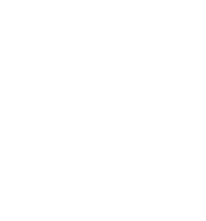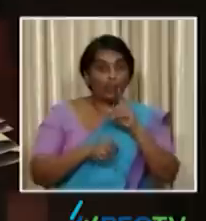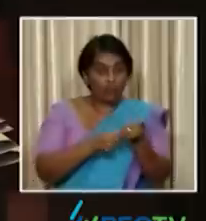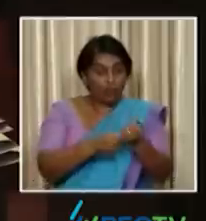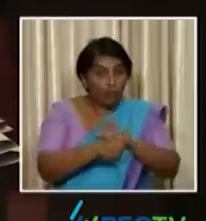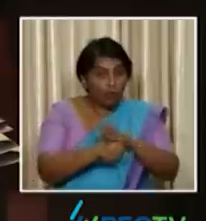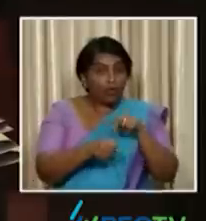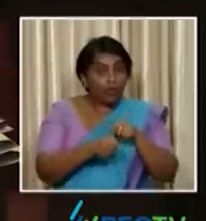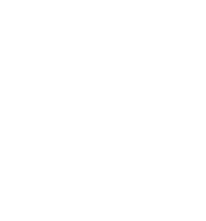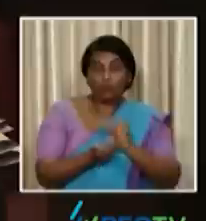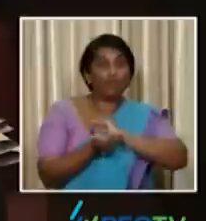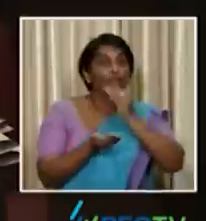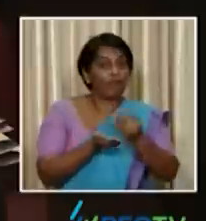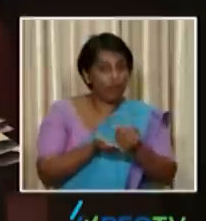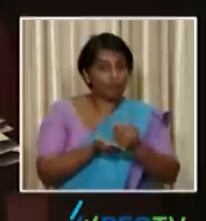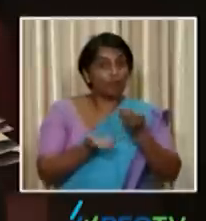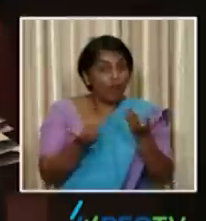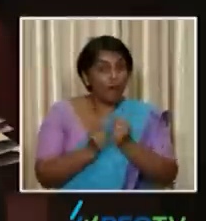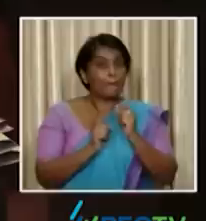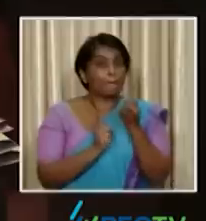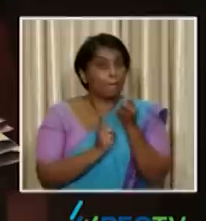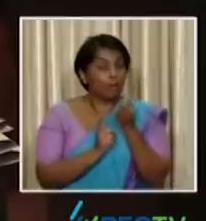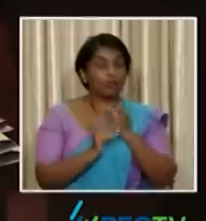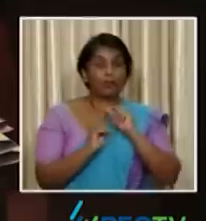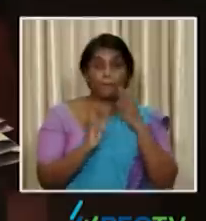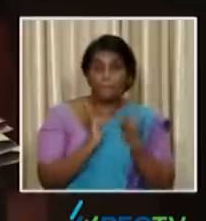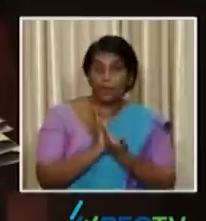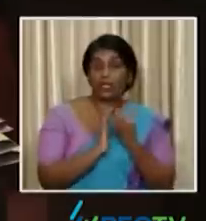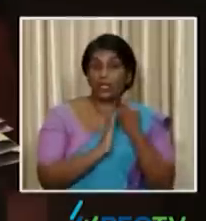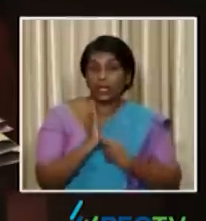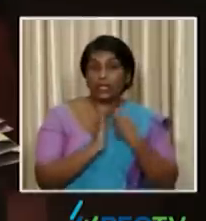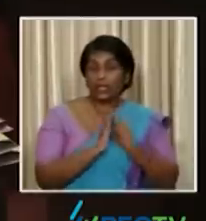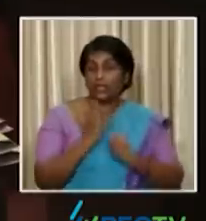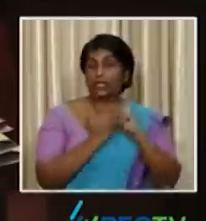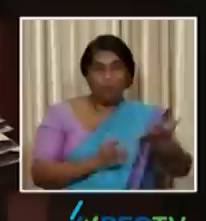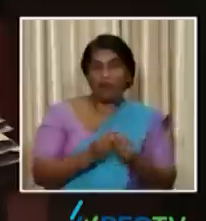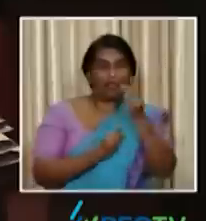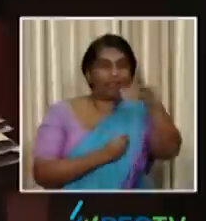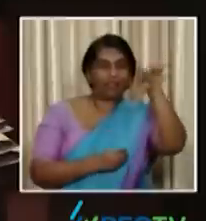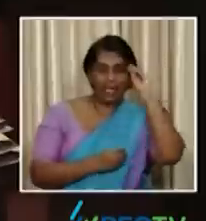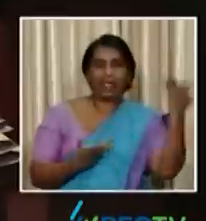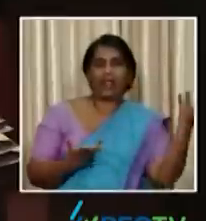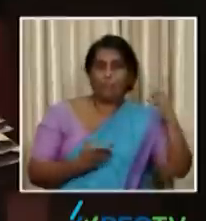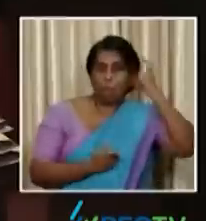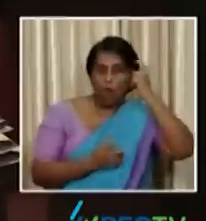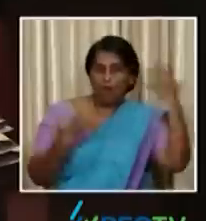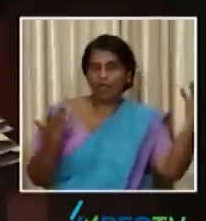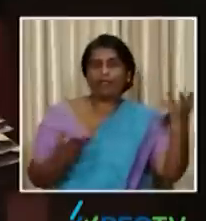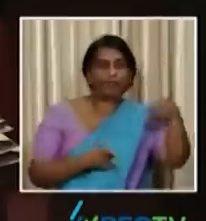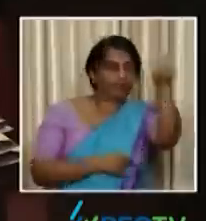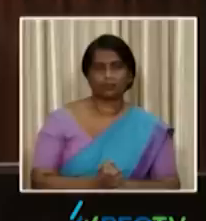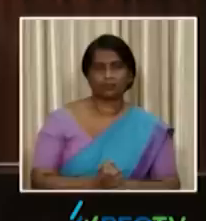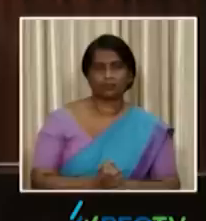කොවිඩ් වැළැක්වීම සඳහා අවශ්‍ය ප්‍රතිපාදන අවශ්‍ය නීති රීති රෙගුලාසි ලබා දෙන්න මොලයක් නැති තකතිරුන්ට